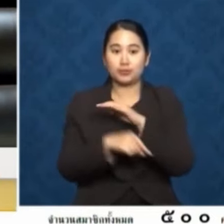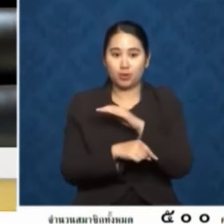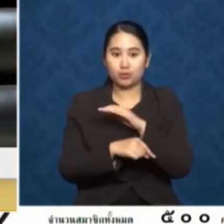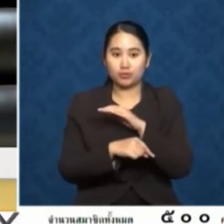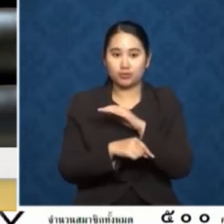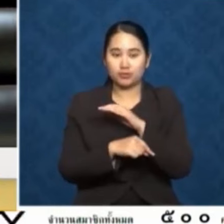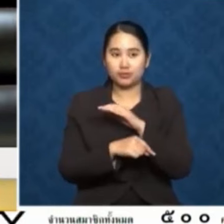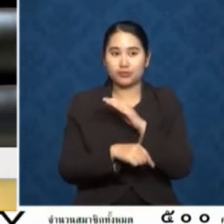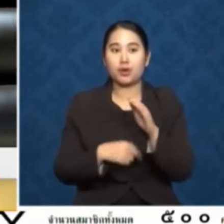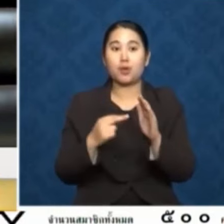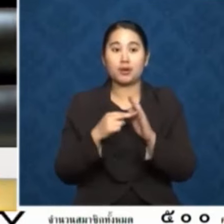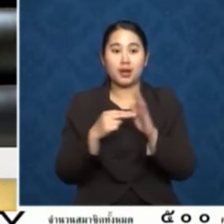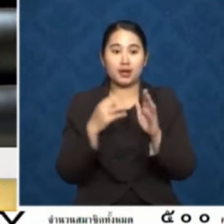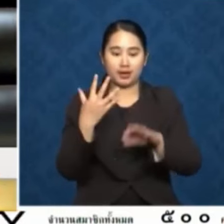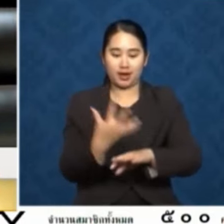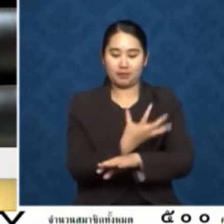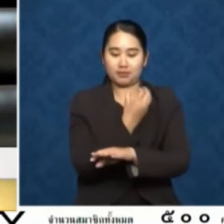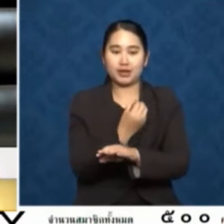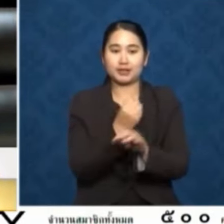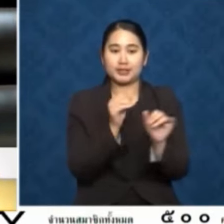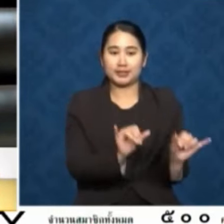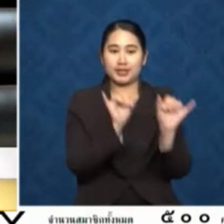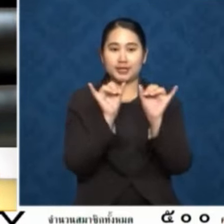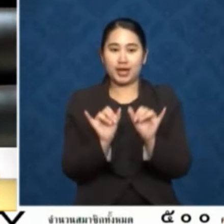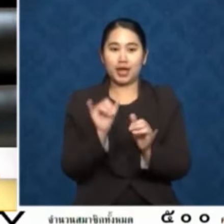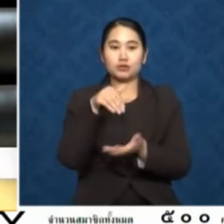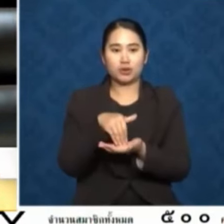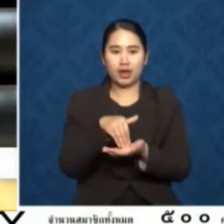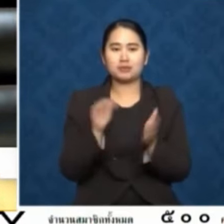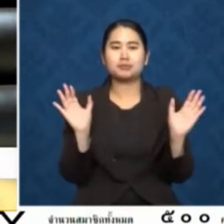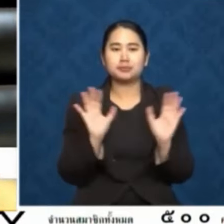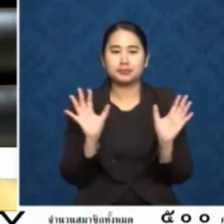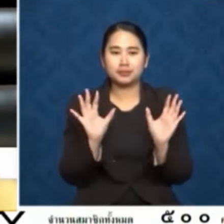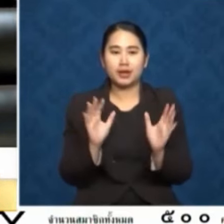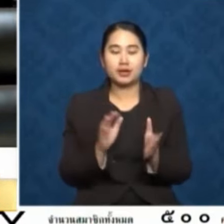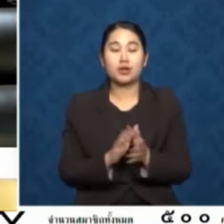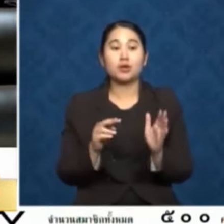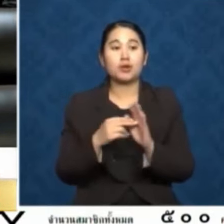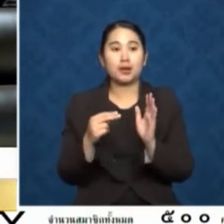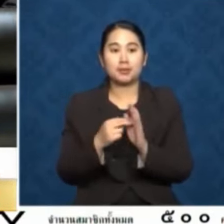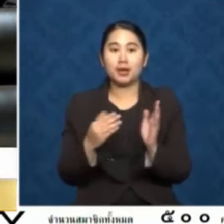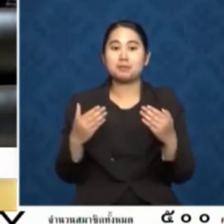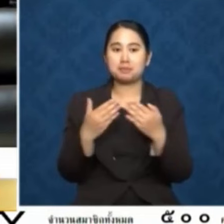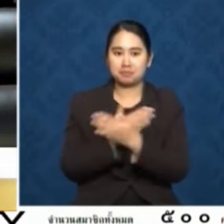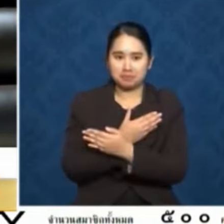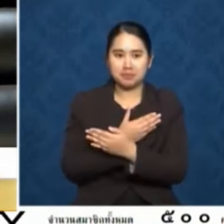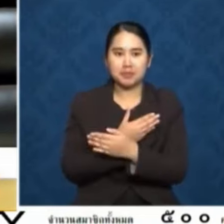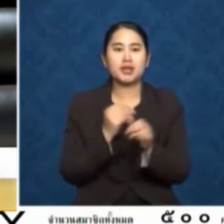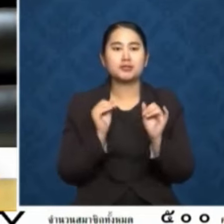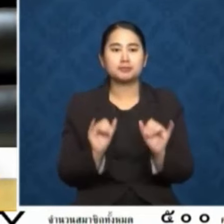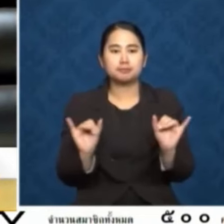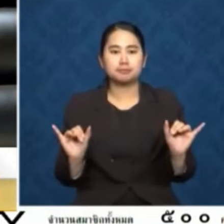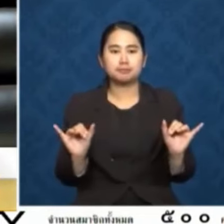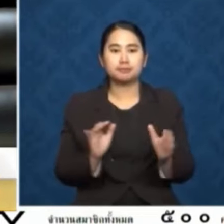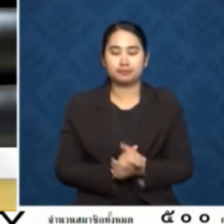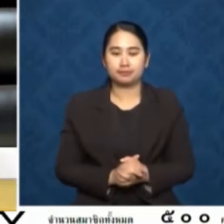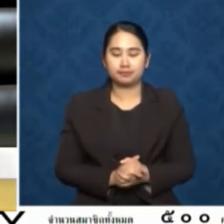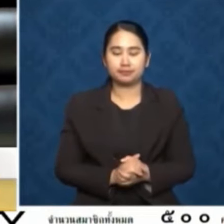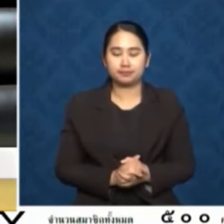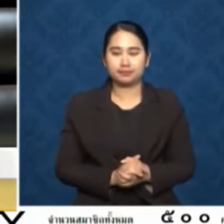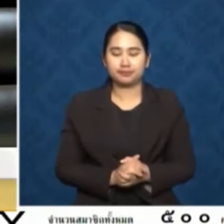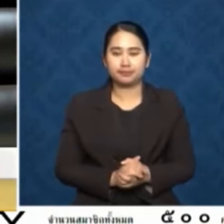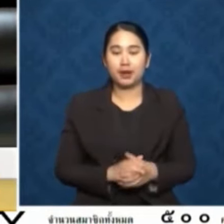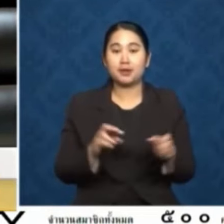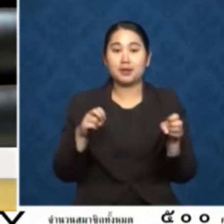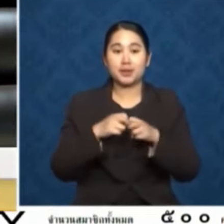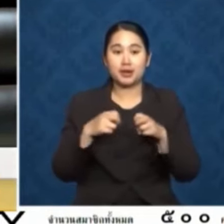ม่ใช่การเอาอำนาจมาไว้ที่ส่วนกลางอาจจะเป็นการเปลี่ยนที่ทุจริตเท่านั้นการที่